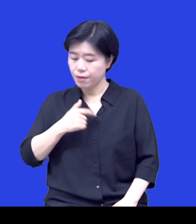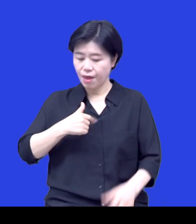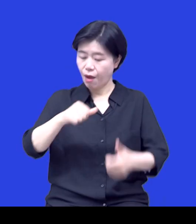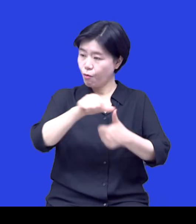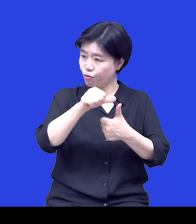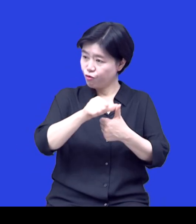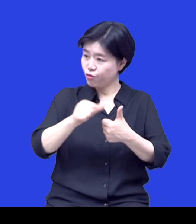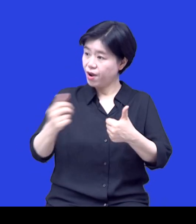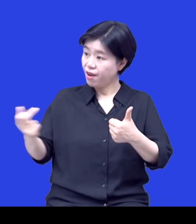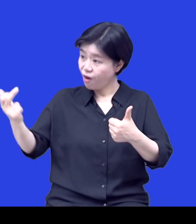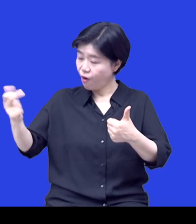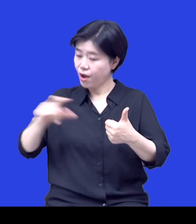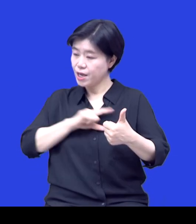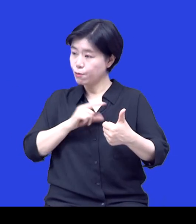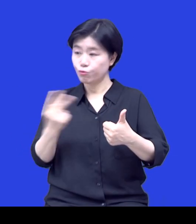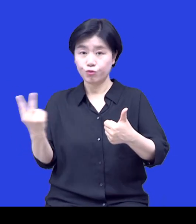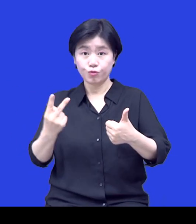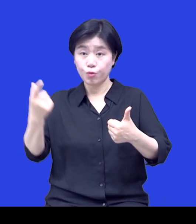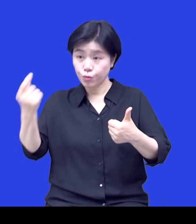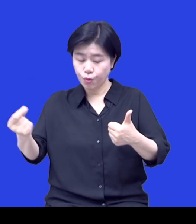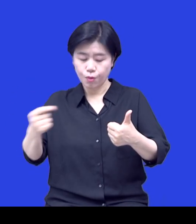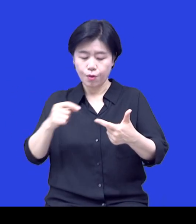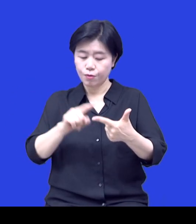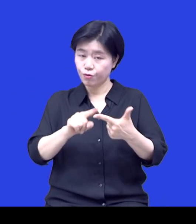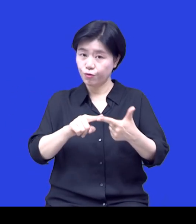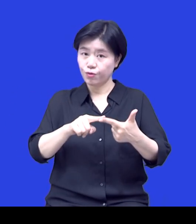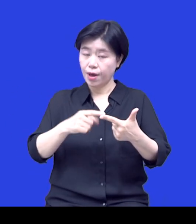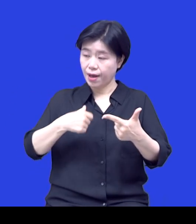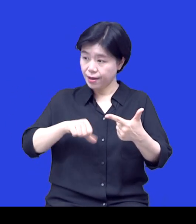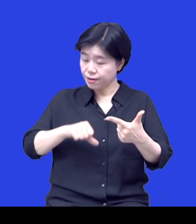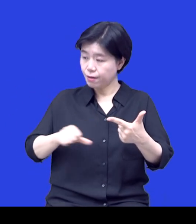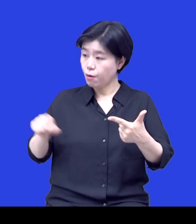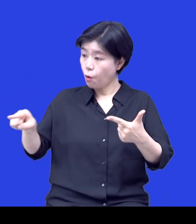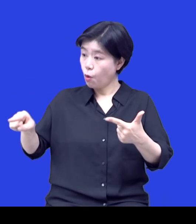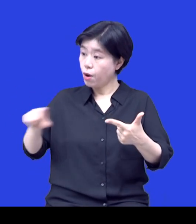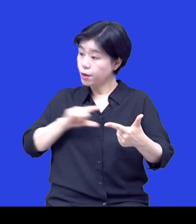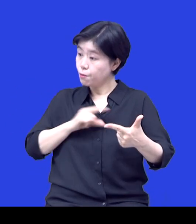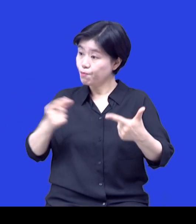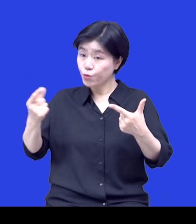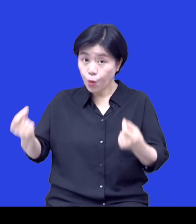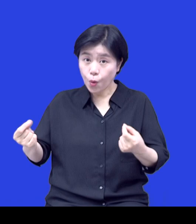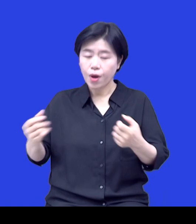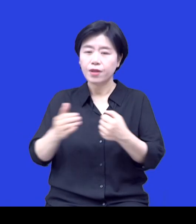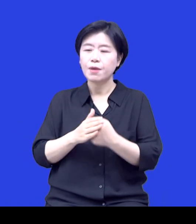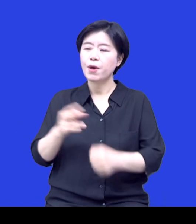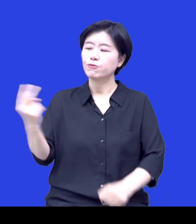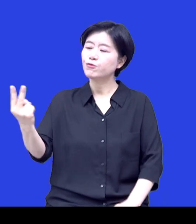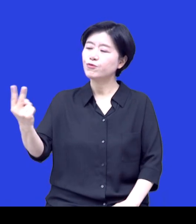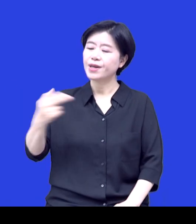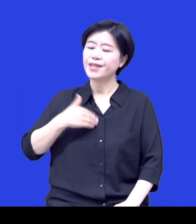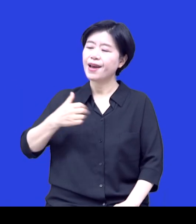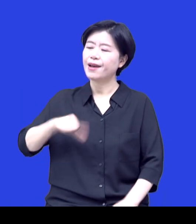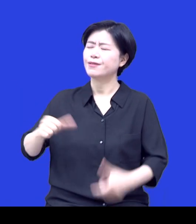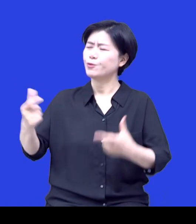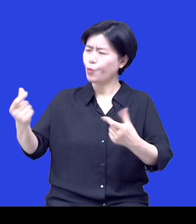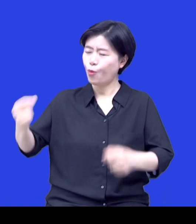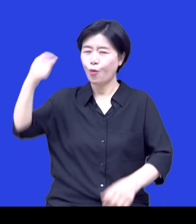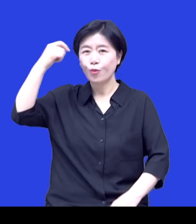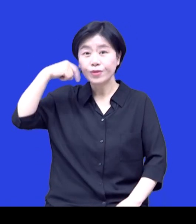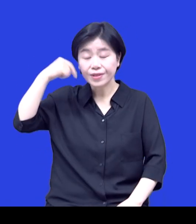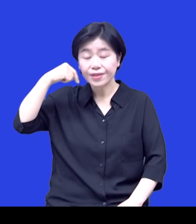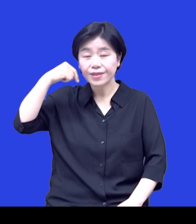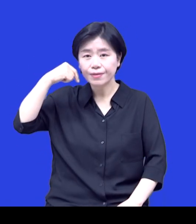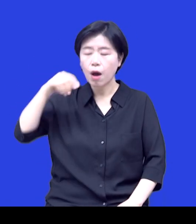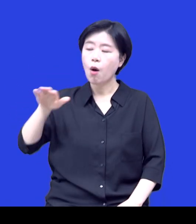없이 우리 아들 둘 다 웨스트 포인트 가고 버클리 가고 MIT 가서 지금은 다 교수님이야. 예. 그러면서